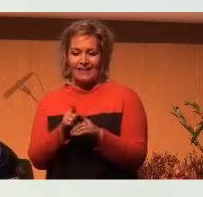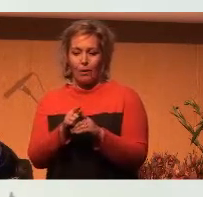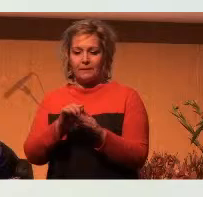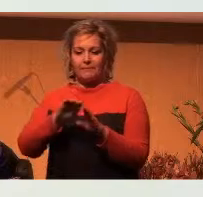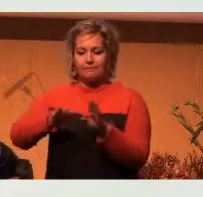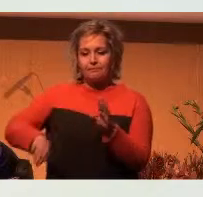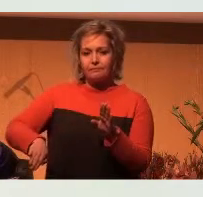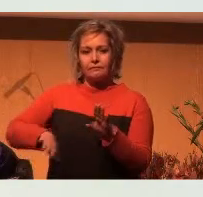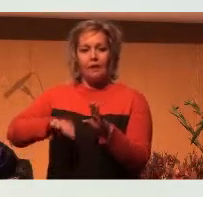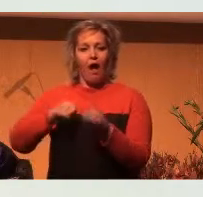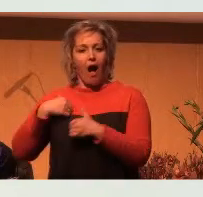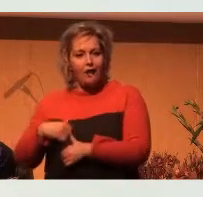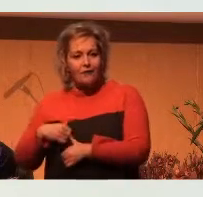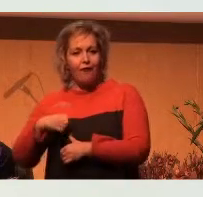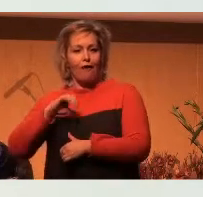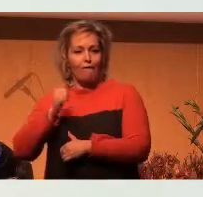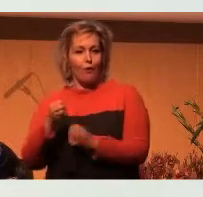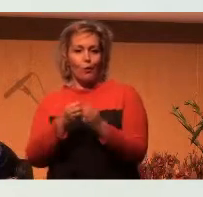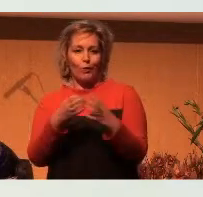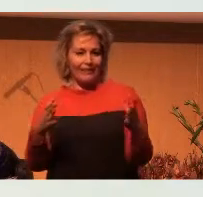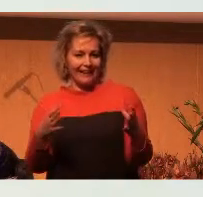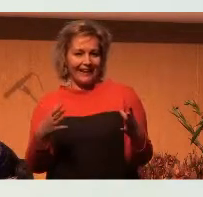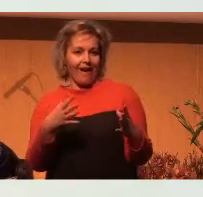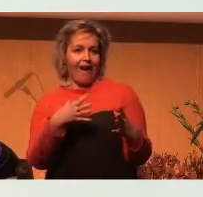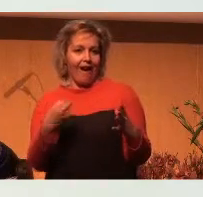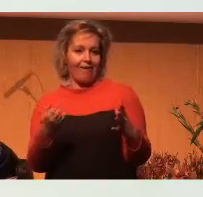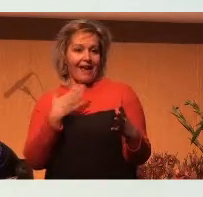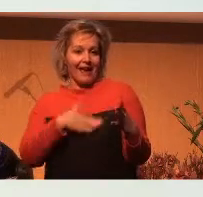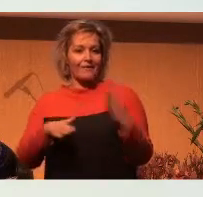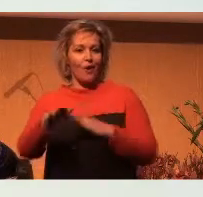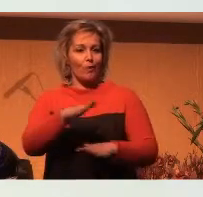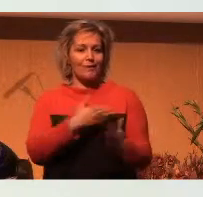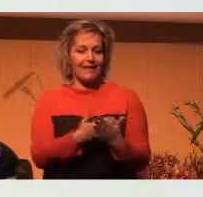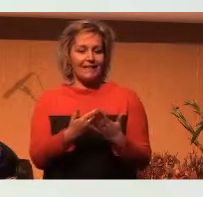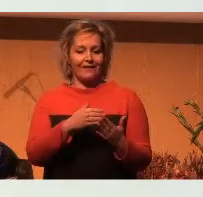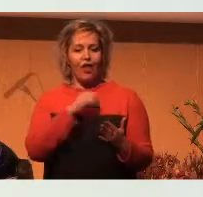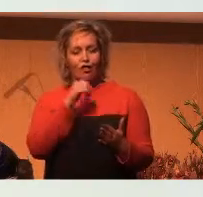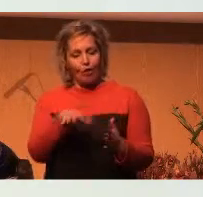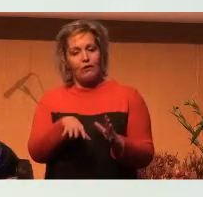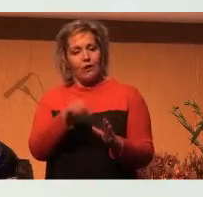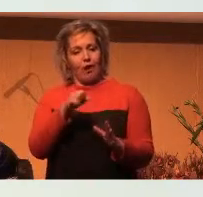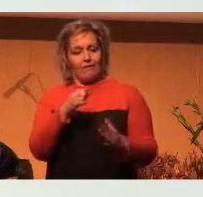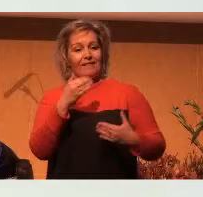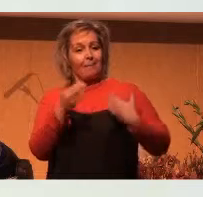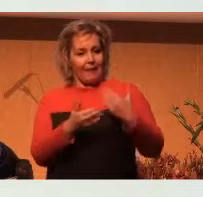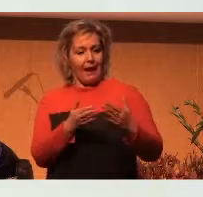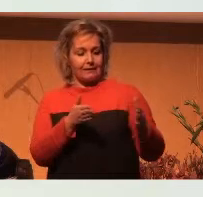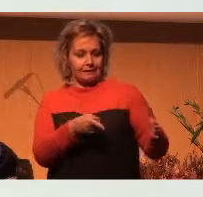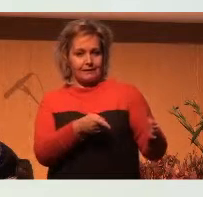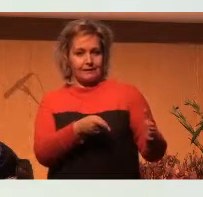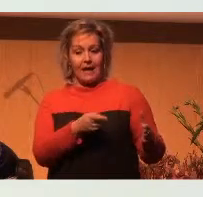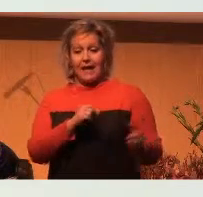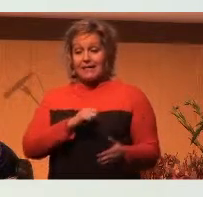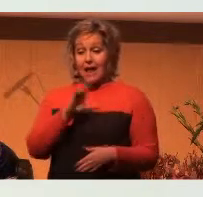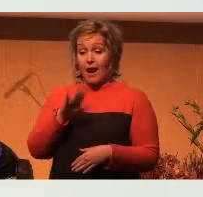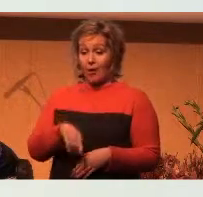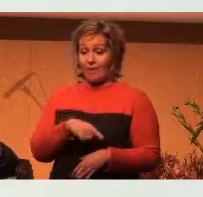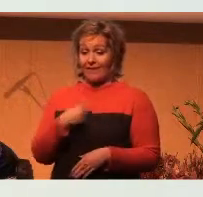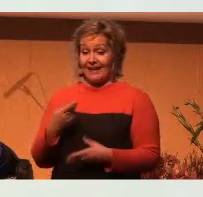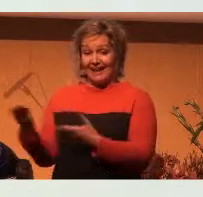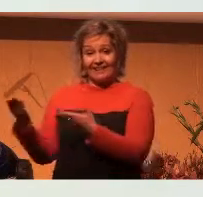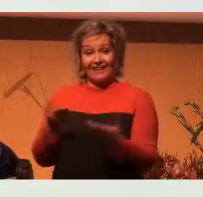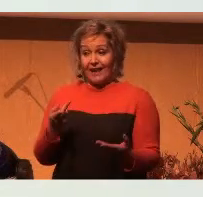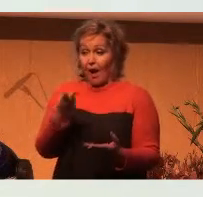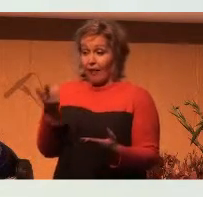renonsere ansvaret for utviklingen av helse- og omsorgstjenesten. Altså, vi må ta det fremdeles, selv om vi